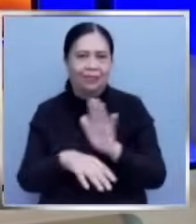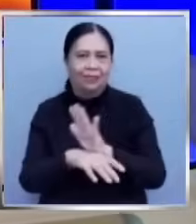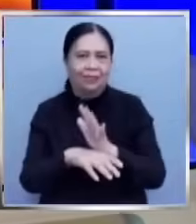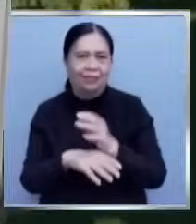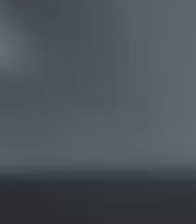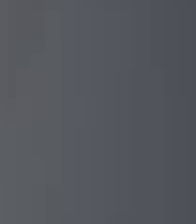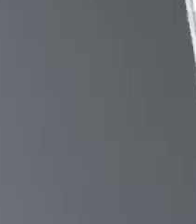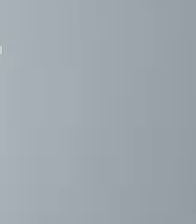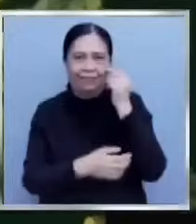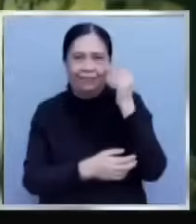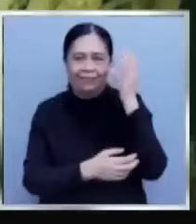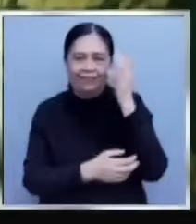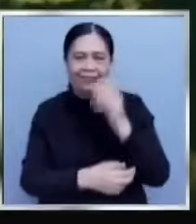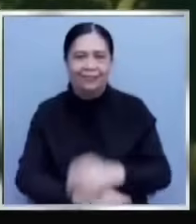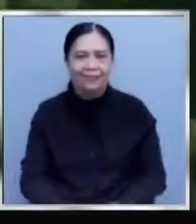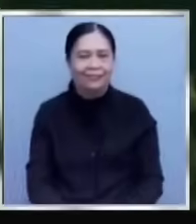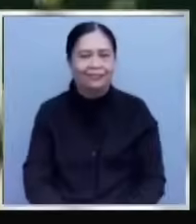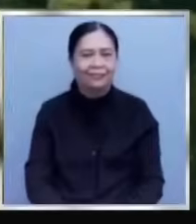Canlas.